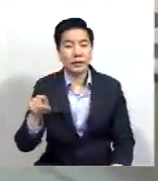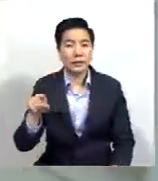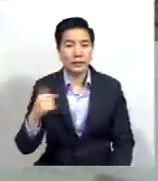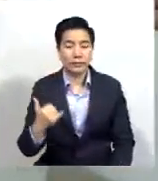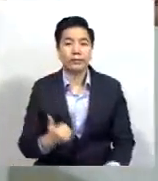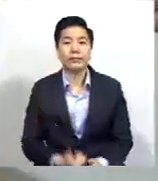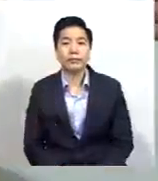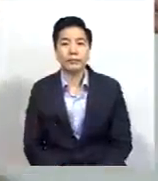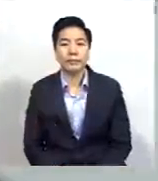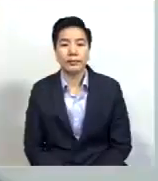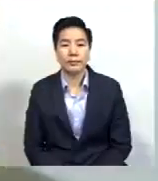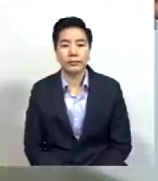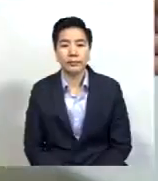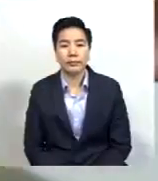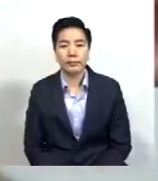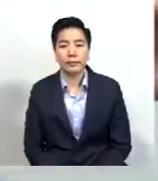ครับ